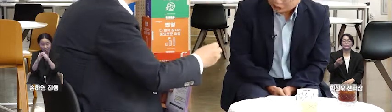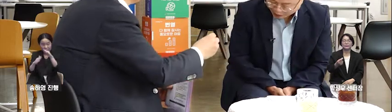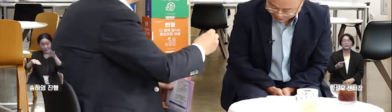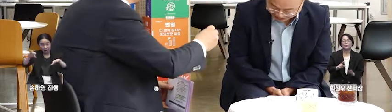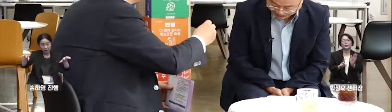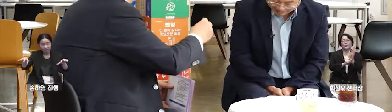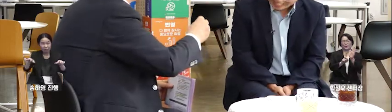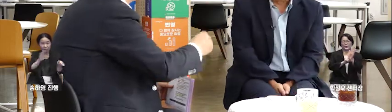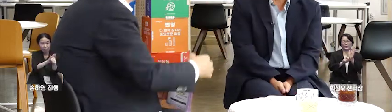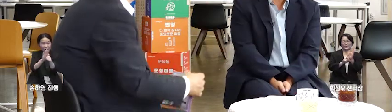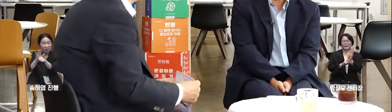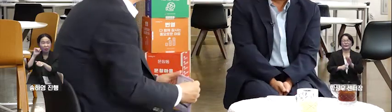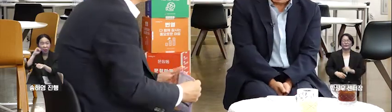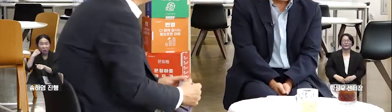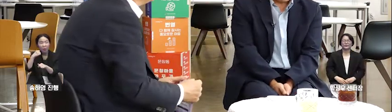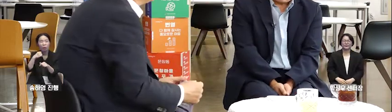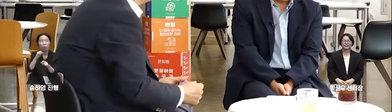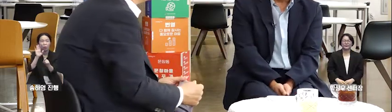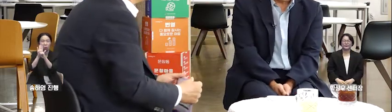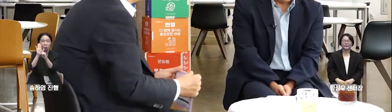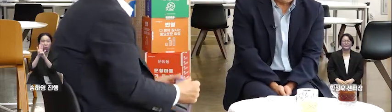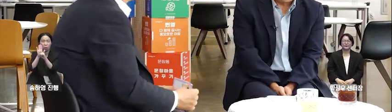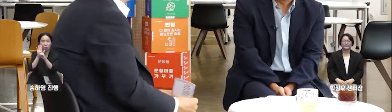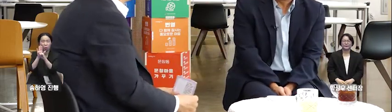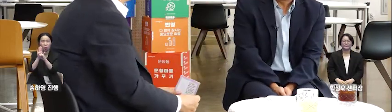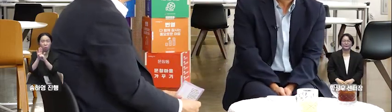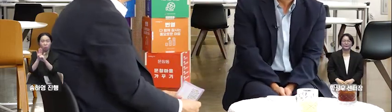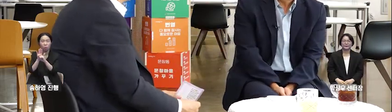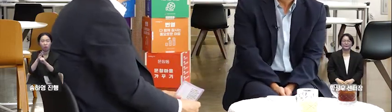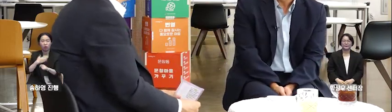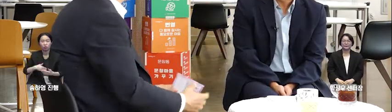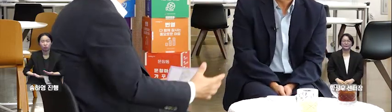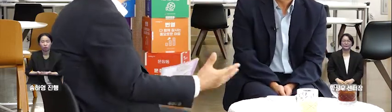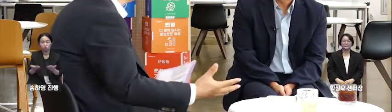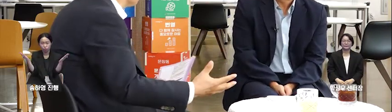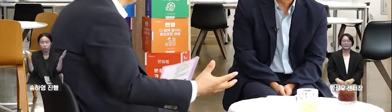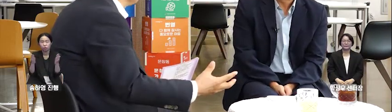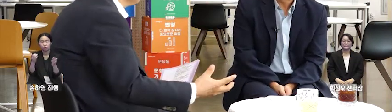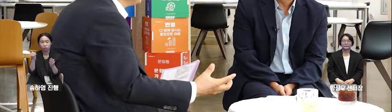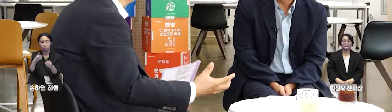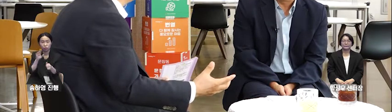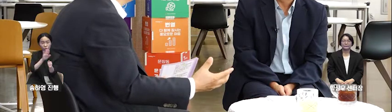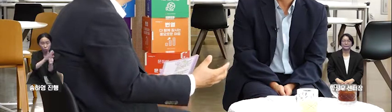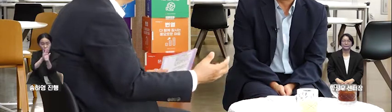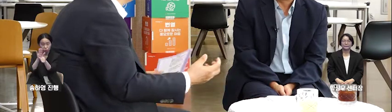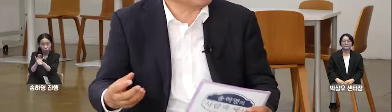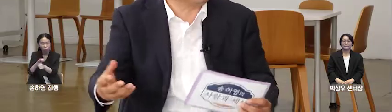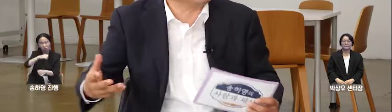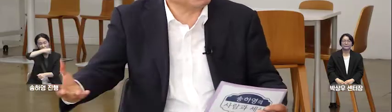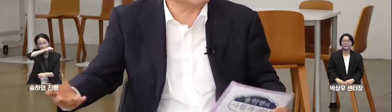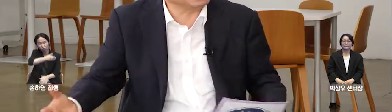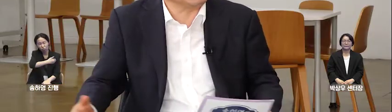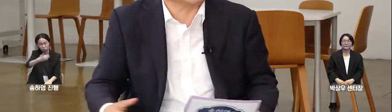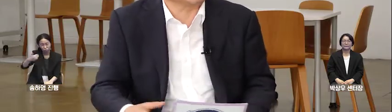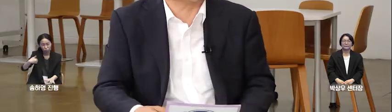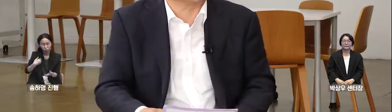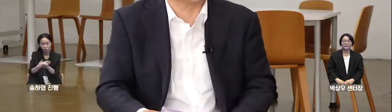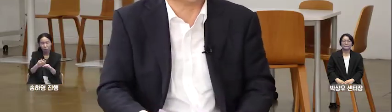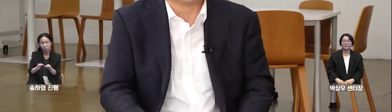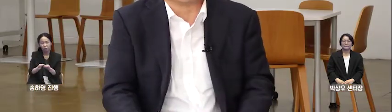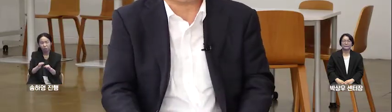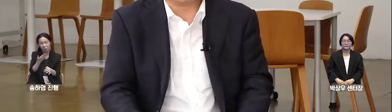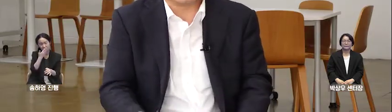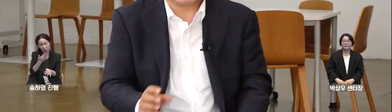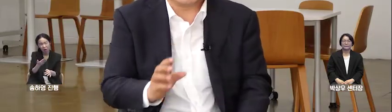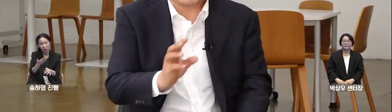공모 방식으로 하고 있습니다. 선정을 하는 거. 네. 아 그래 예산이 풍부하면 더 많은 지원들을 이렇게 할